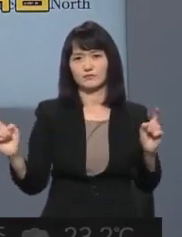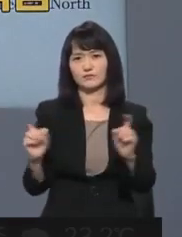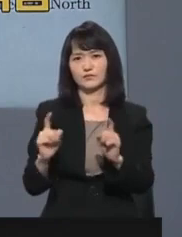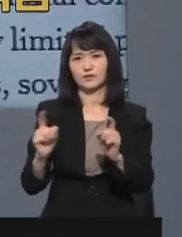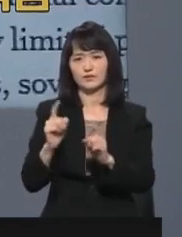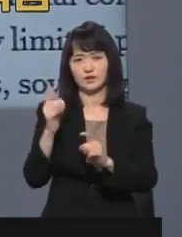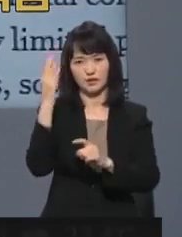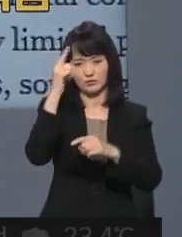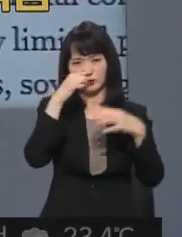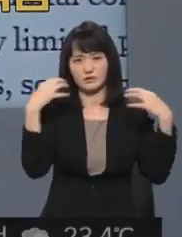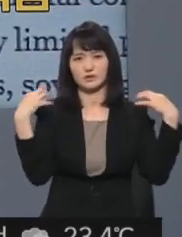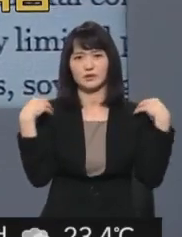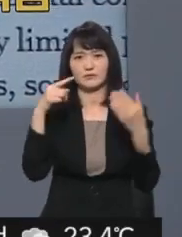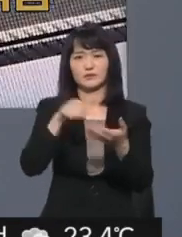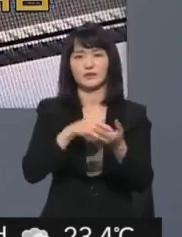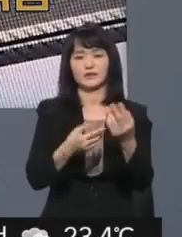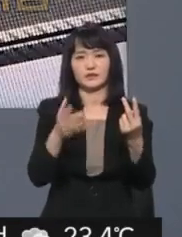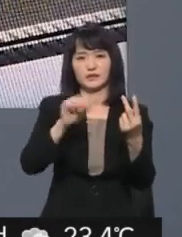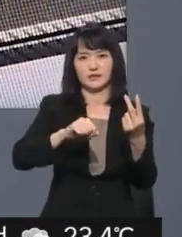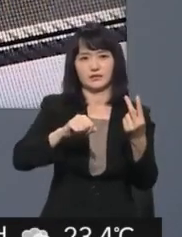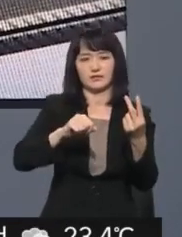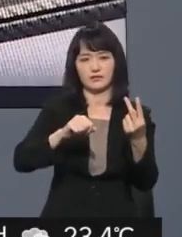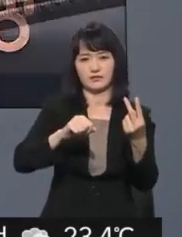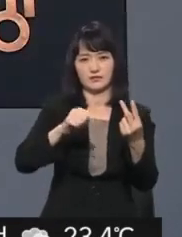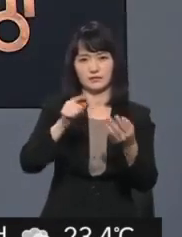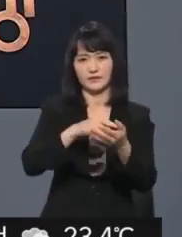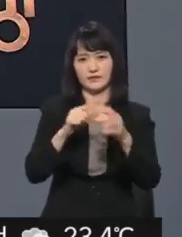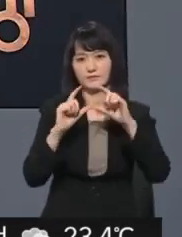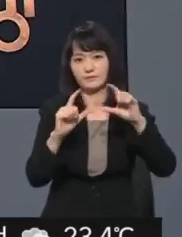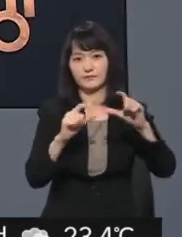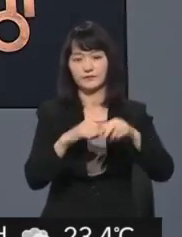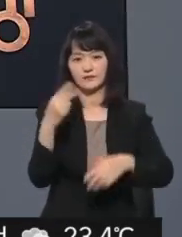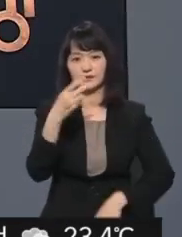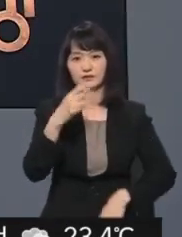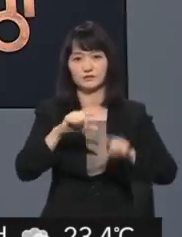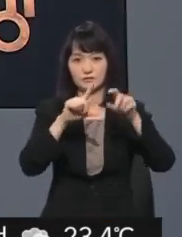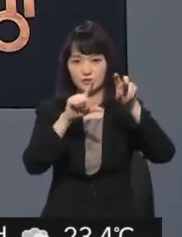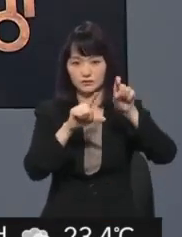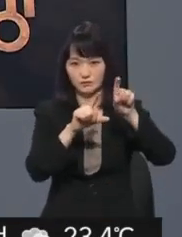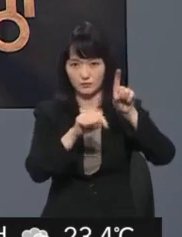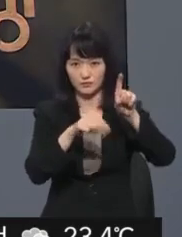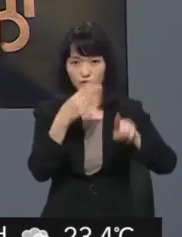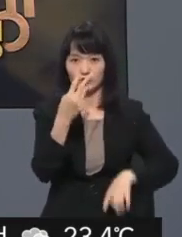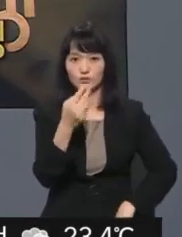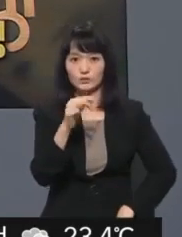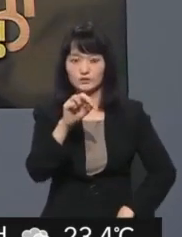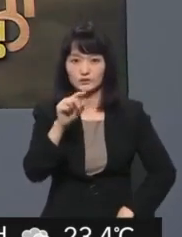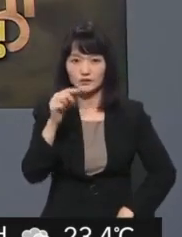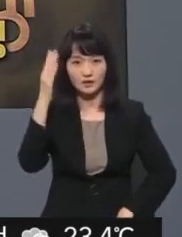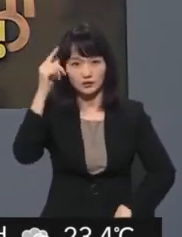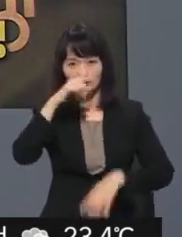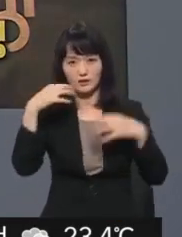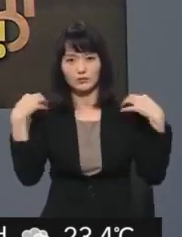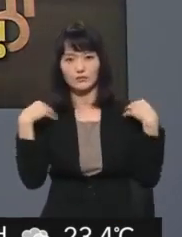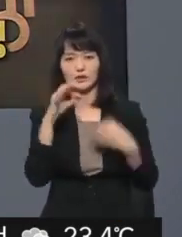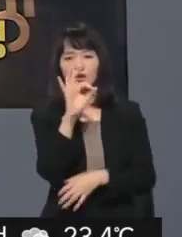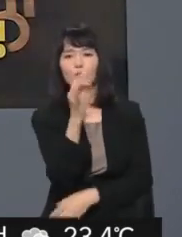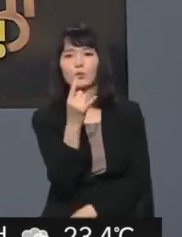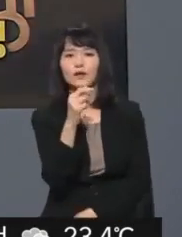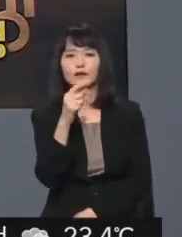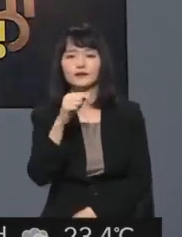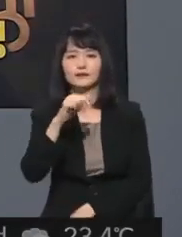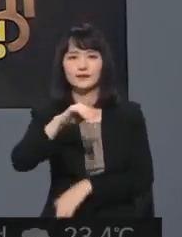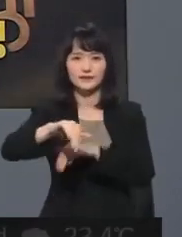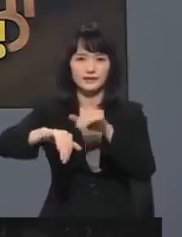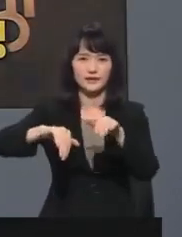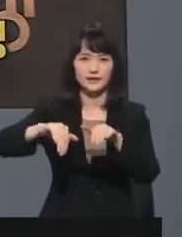판정이 나왔습니다. 2012년 11월 론스타는 한국 정부가 외환은행 매각 과정에 부당하게 개입해서 약